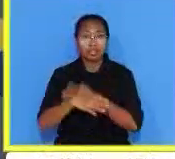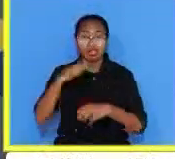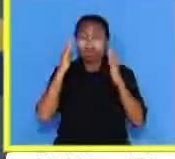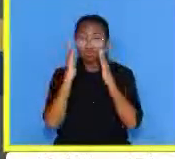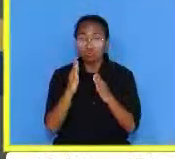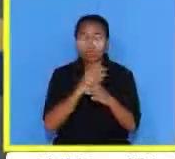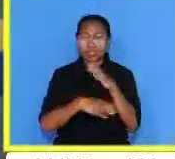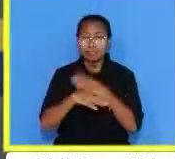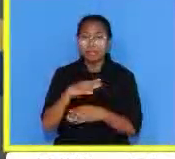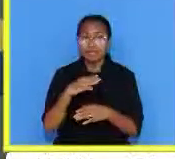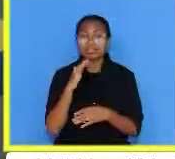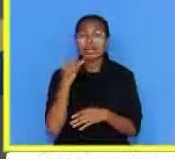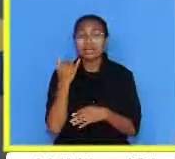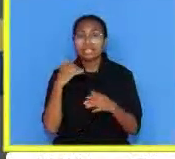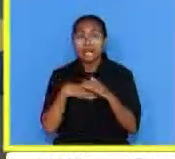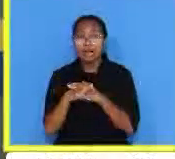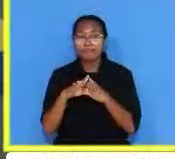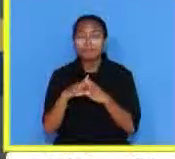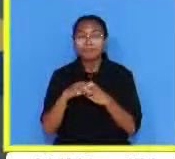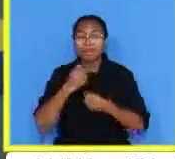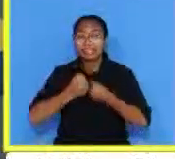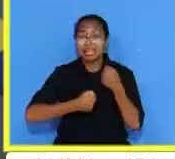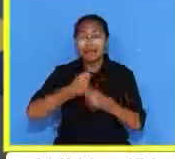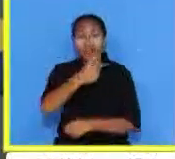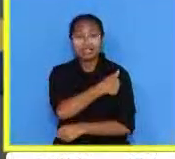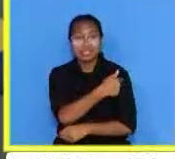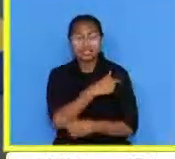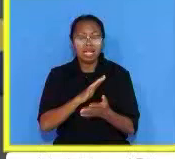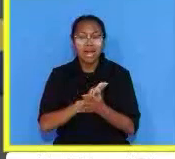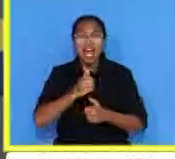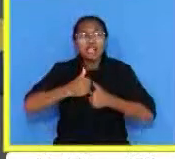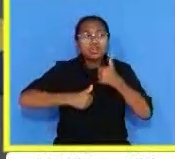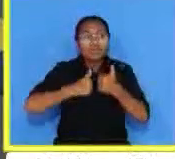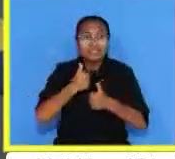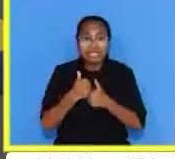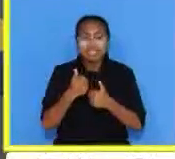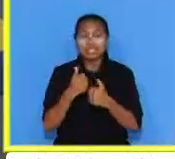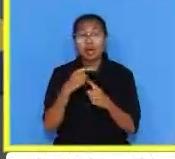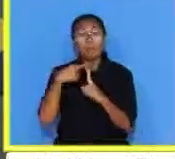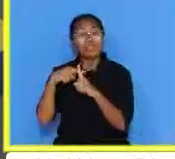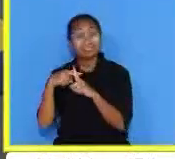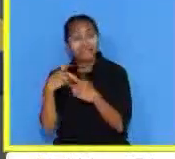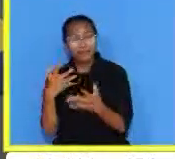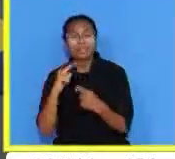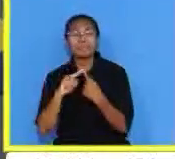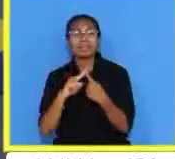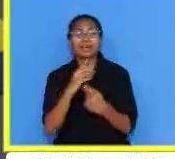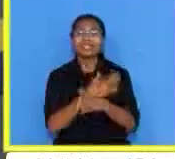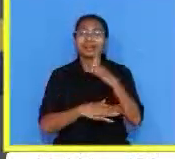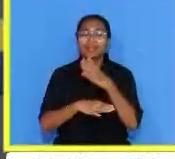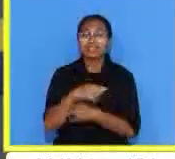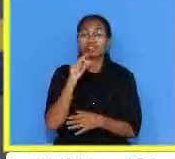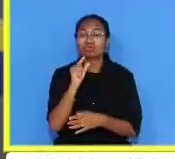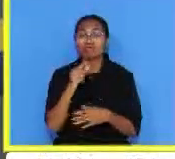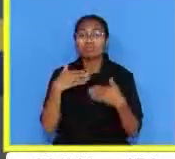penyandang disabilitas dalam pelaksanaan vaksinasi dan juga antusias positif dari teman-teman penyandang disabilitas